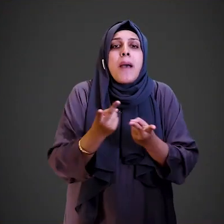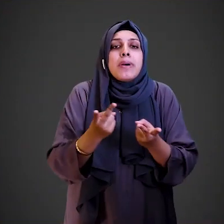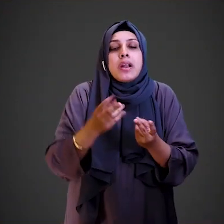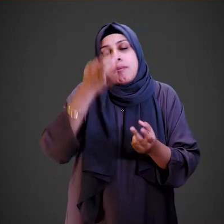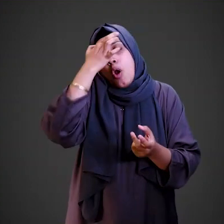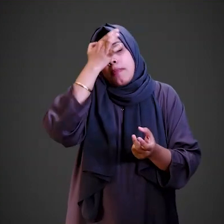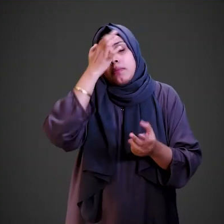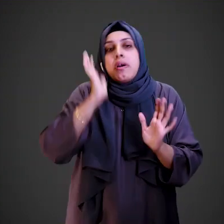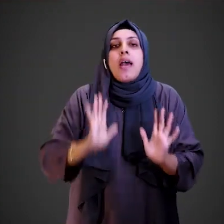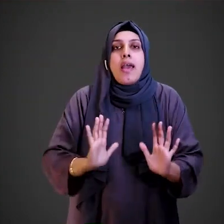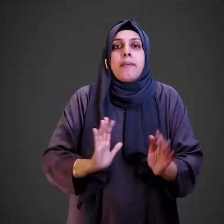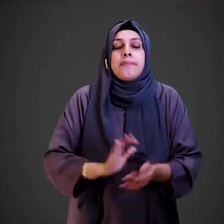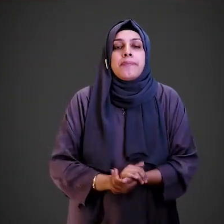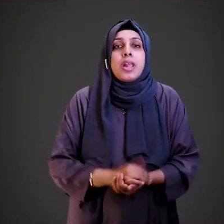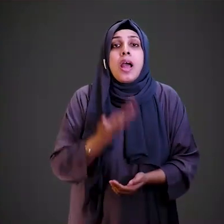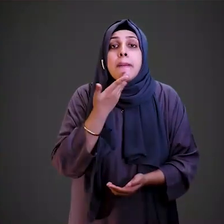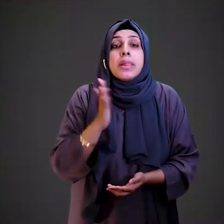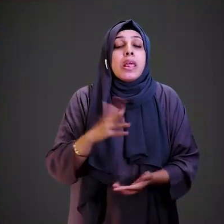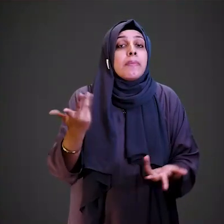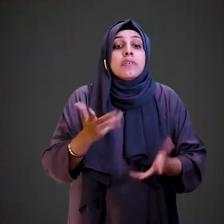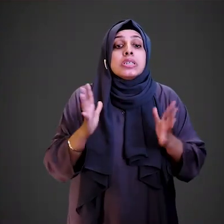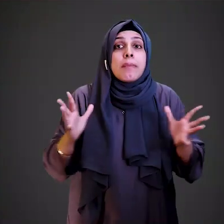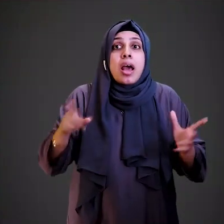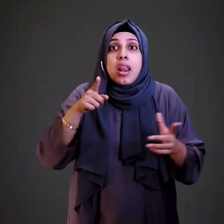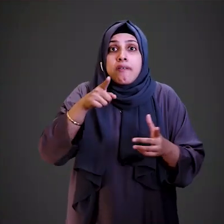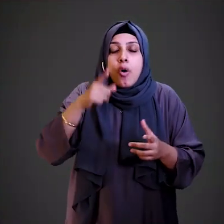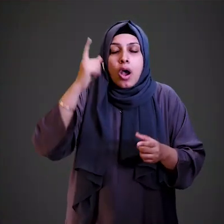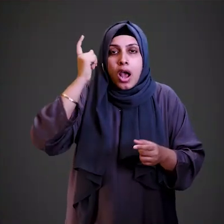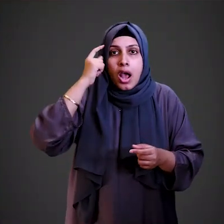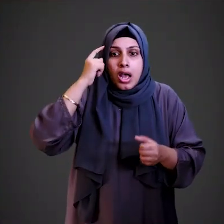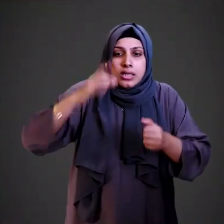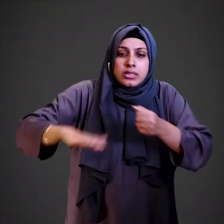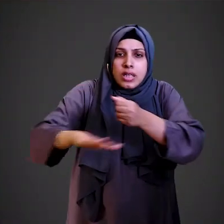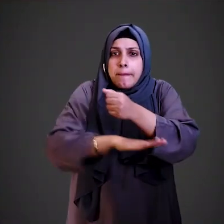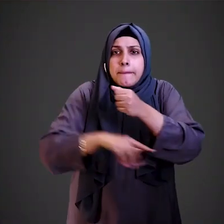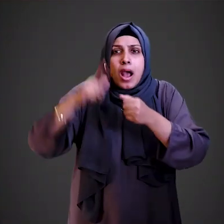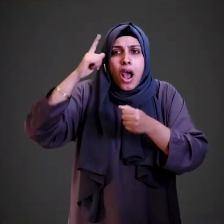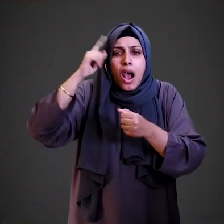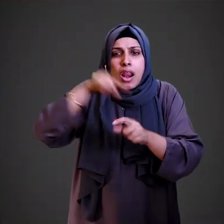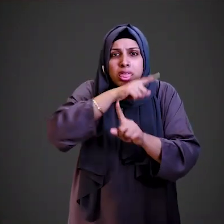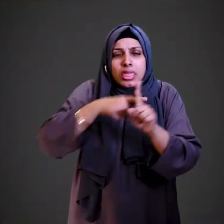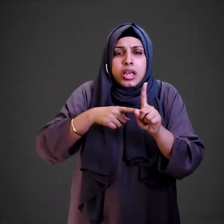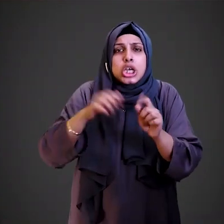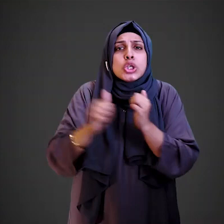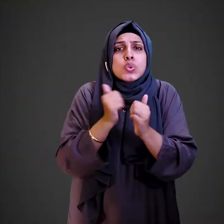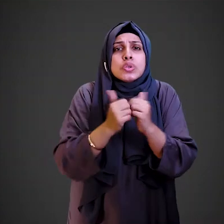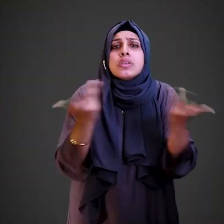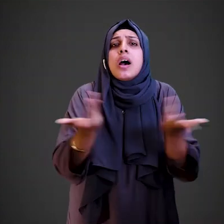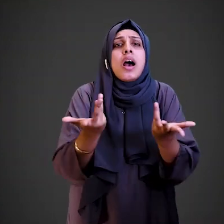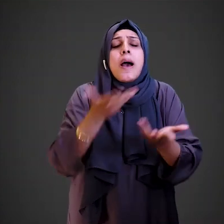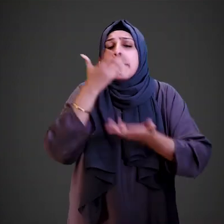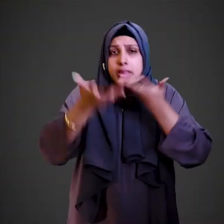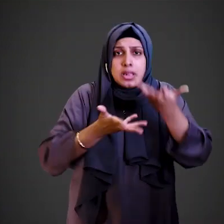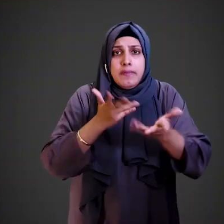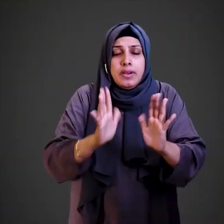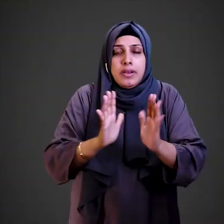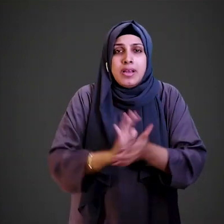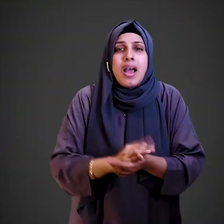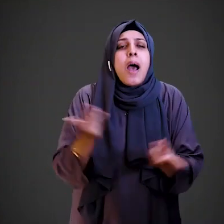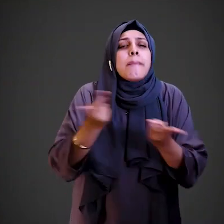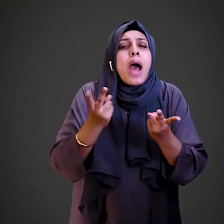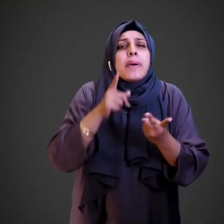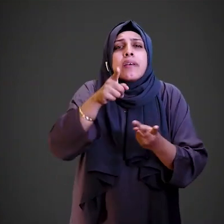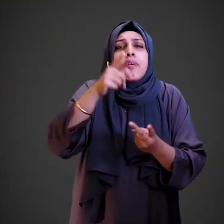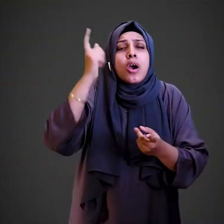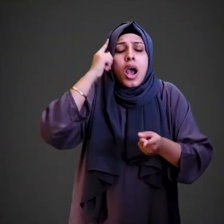मसला दरपेश आता है। पब्लिक गुड के नाजायज़ इस्तेमाल की एक मिसाल इस तरह से दी जा सकती है कि जिस तरह किसी